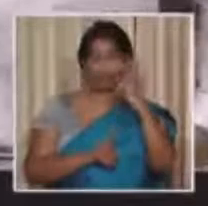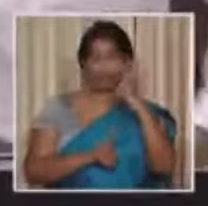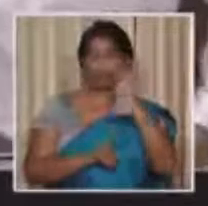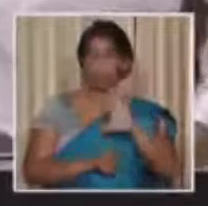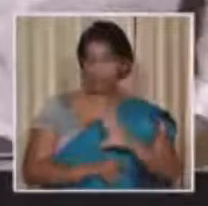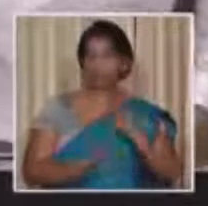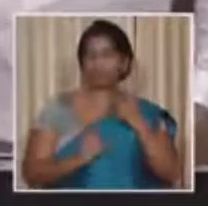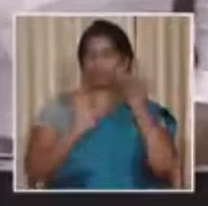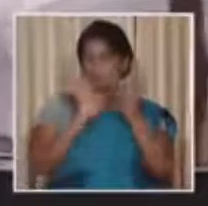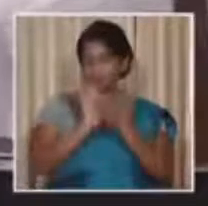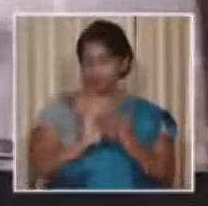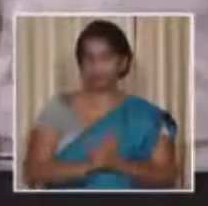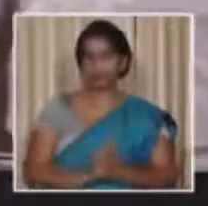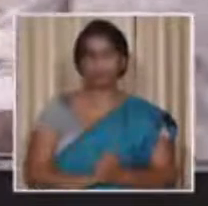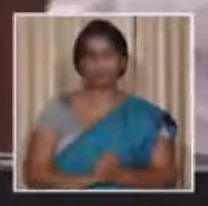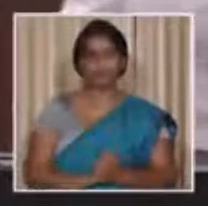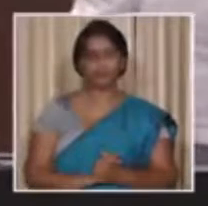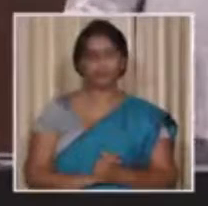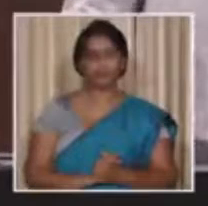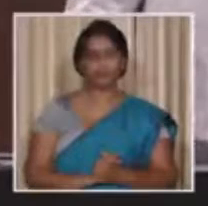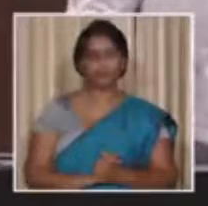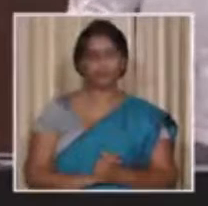කරමි.